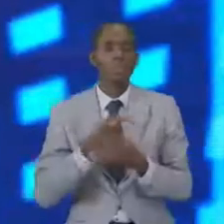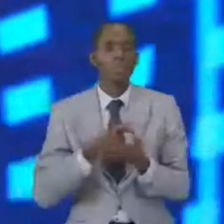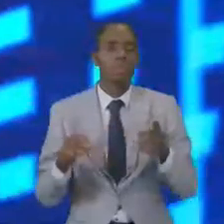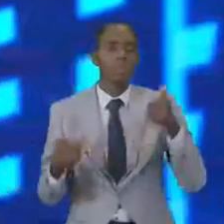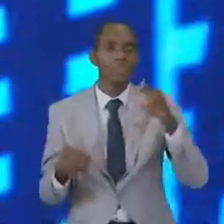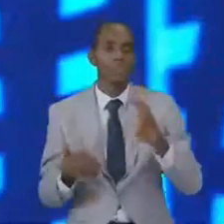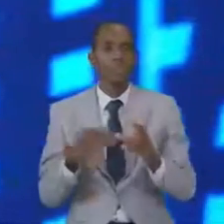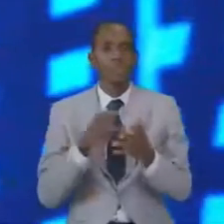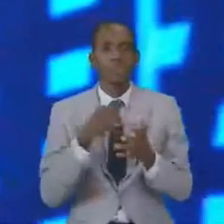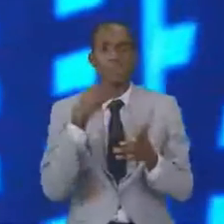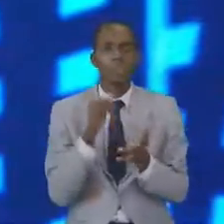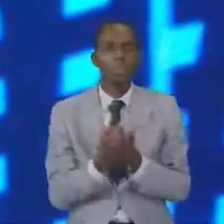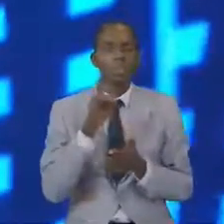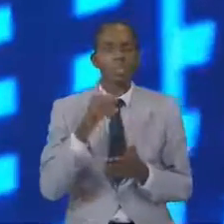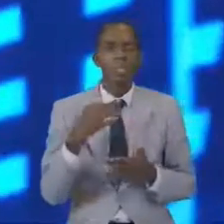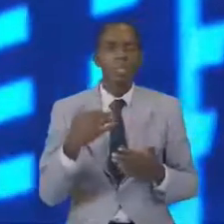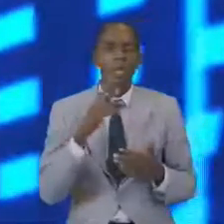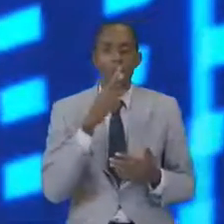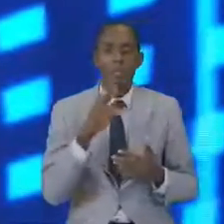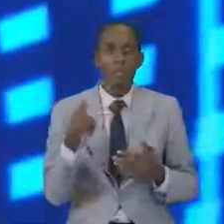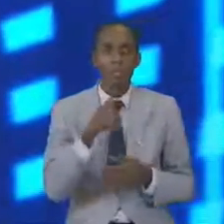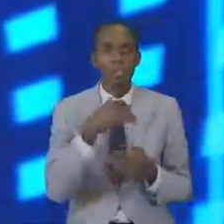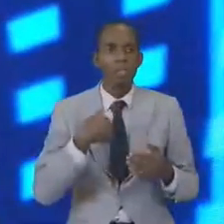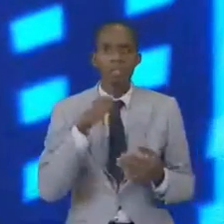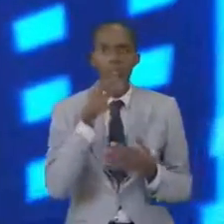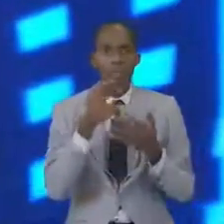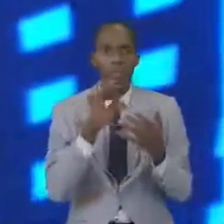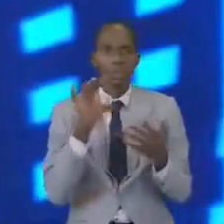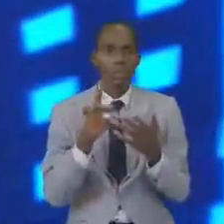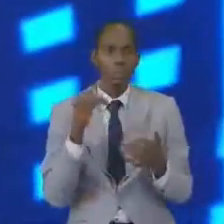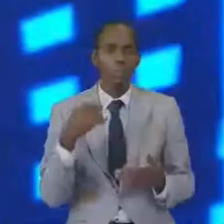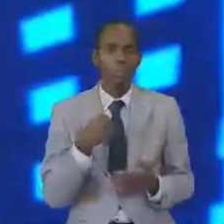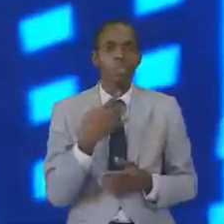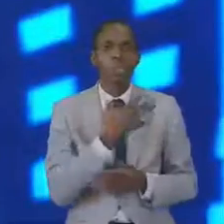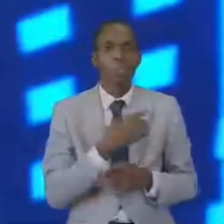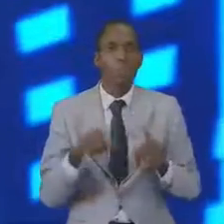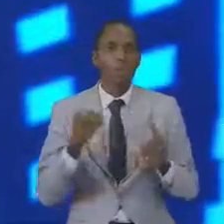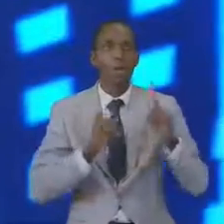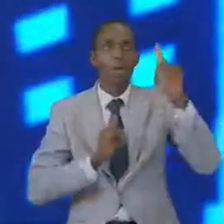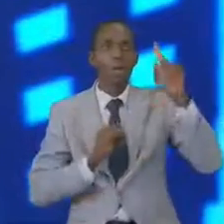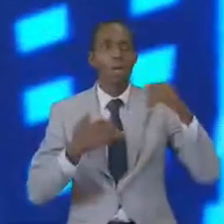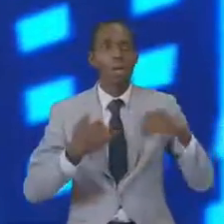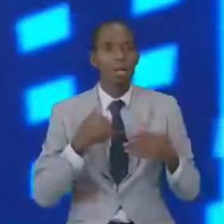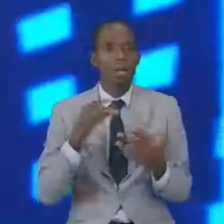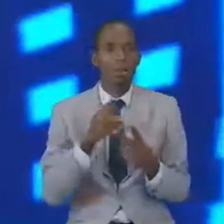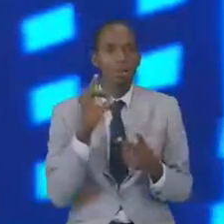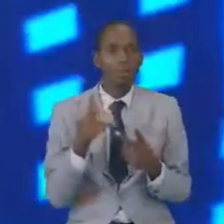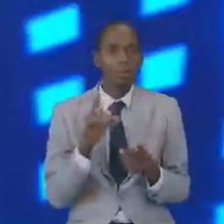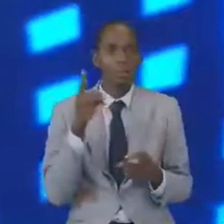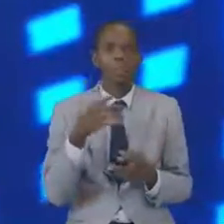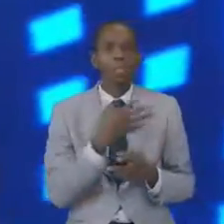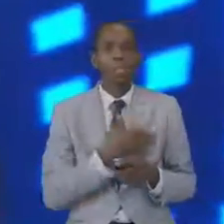et 2 ce n'est pas vous qui m'avez choisi mais moi je vous ai choisi et je vous ai établi